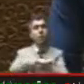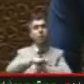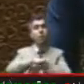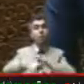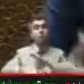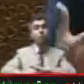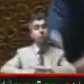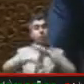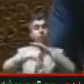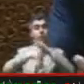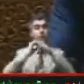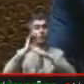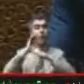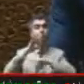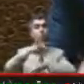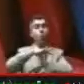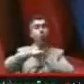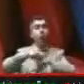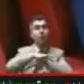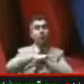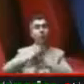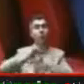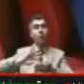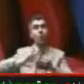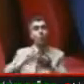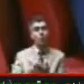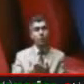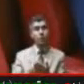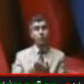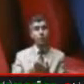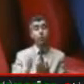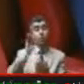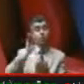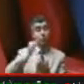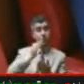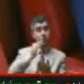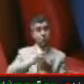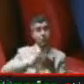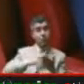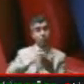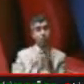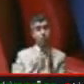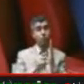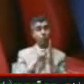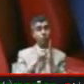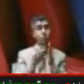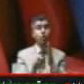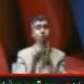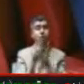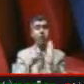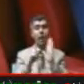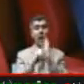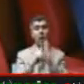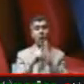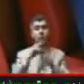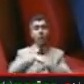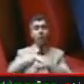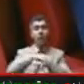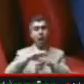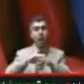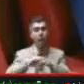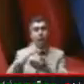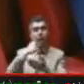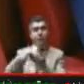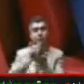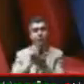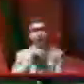للوظيفة العمومية، هناك إجراءات أو إكراهات أخرى تنتظرنا خصوصا في أفق الجهوية والنظام الجديد للجماعات